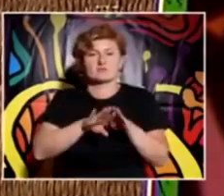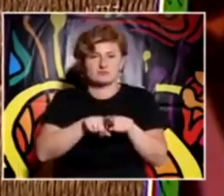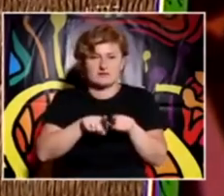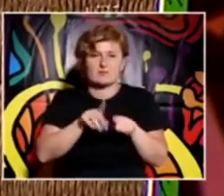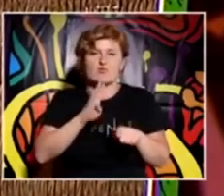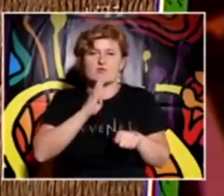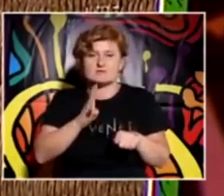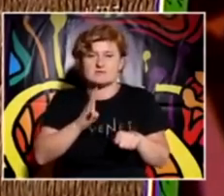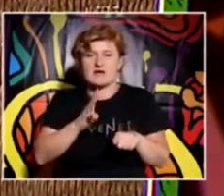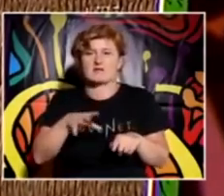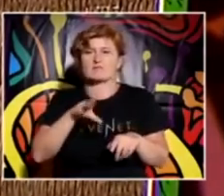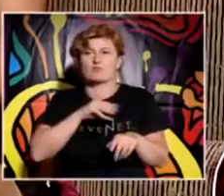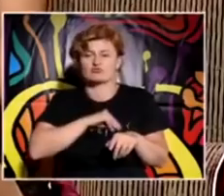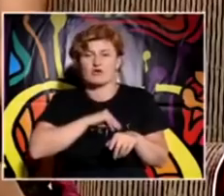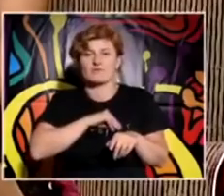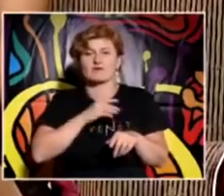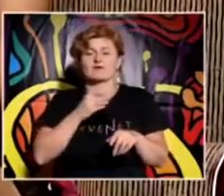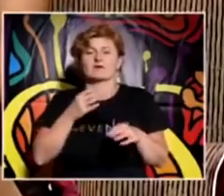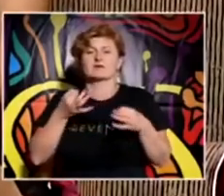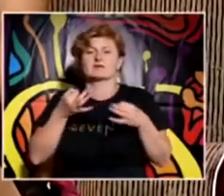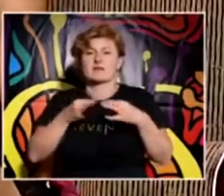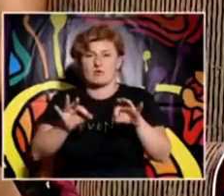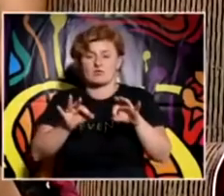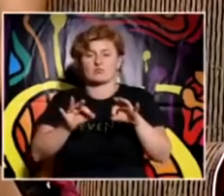relokować samochód, więc nie trzeba wypożyczać samochodu.